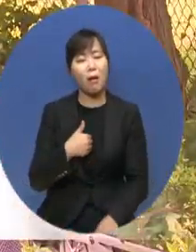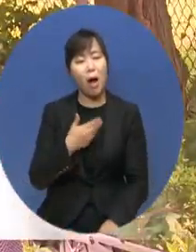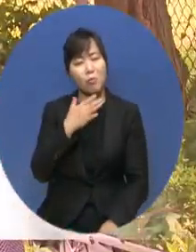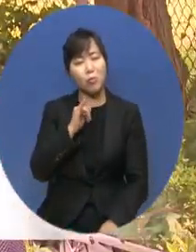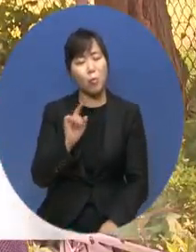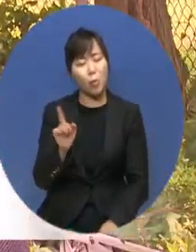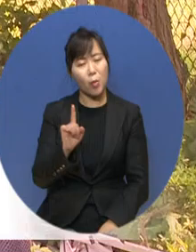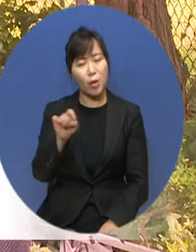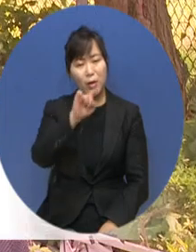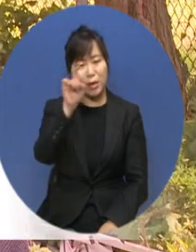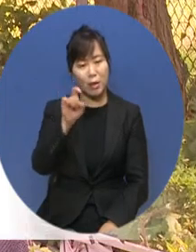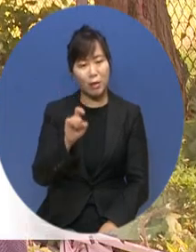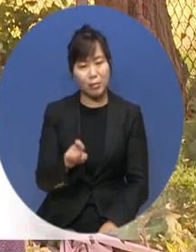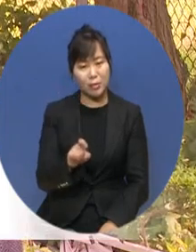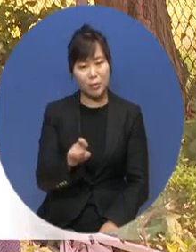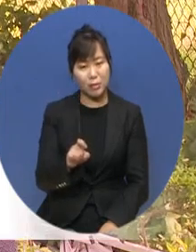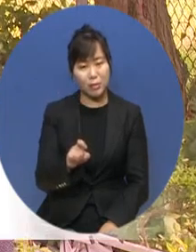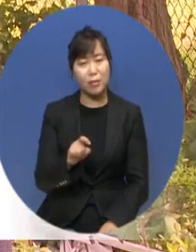될까 해서